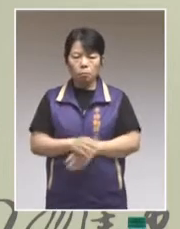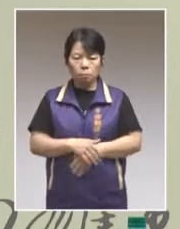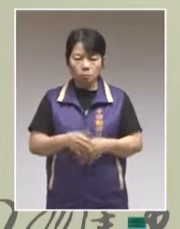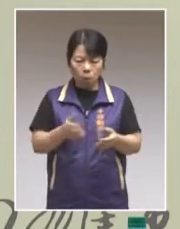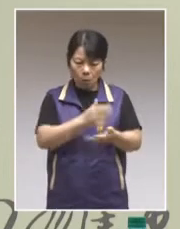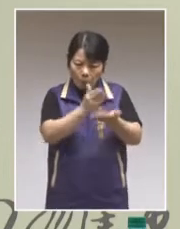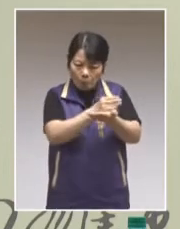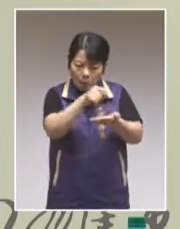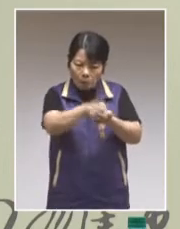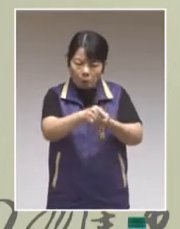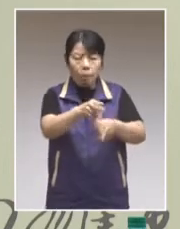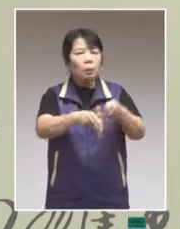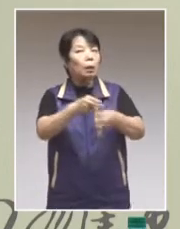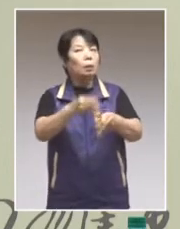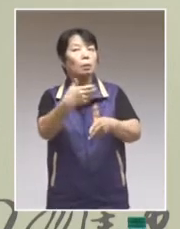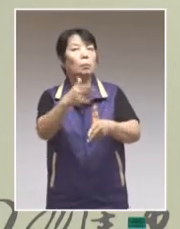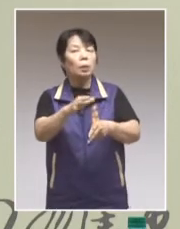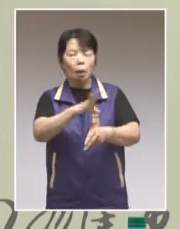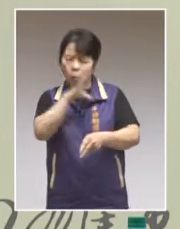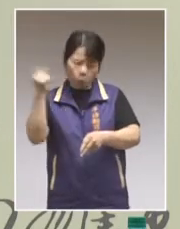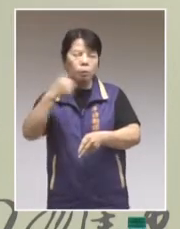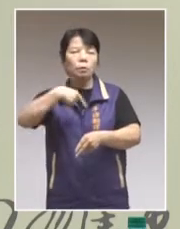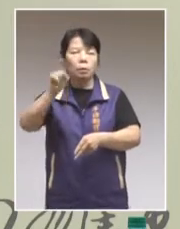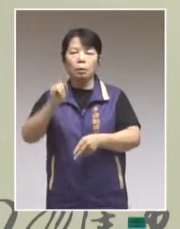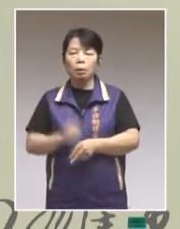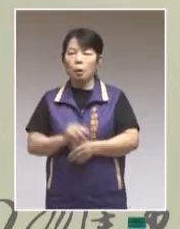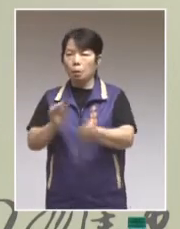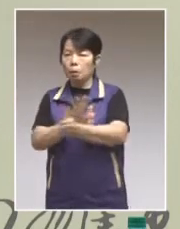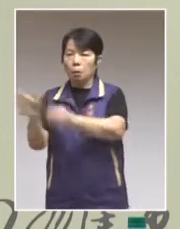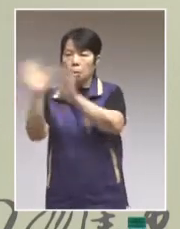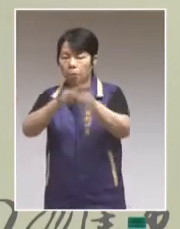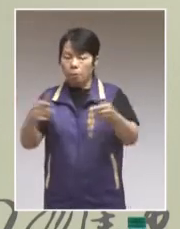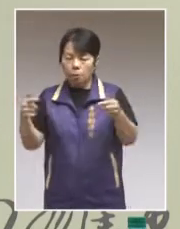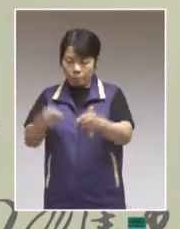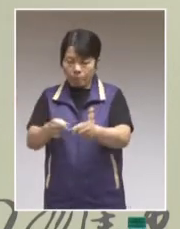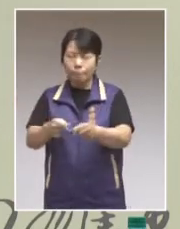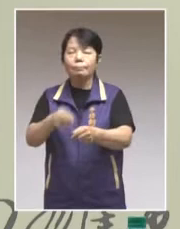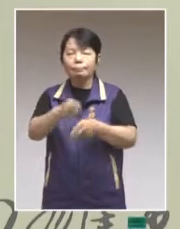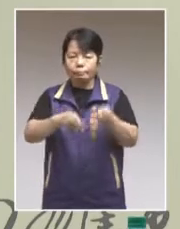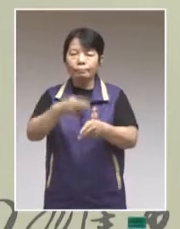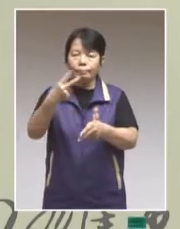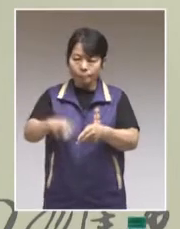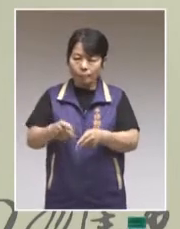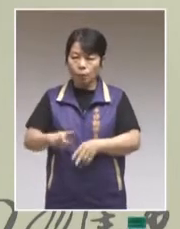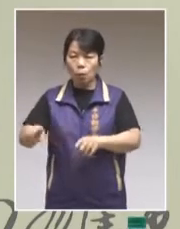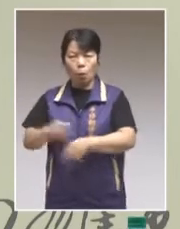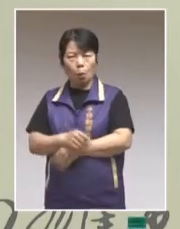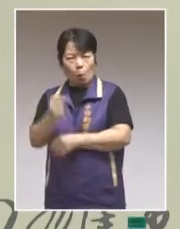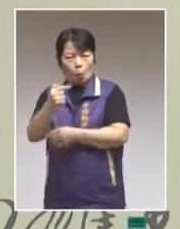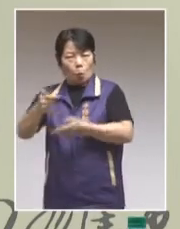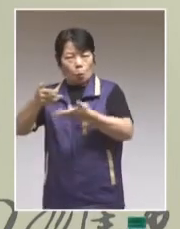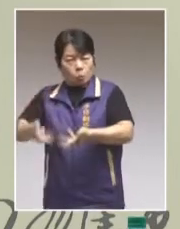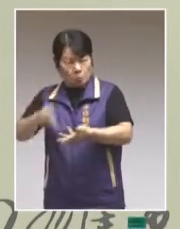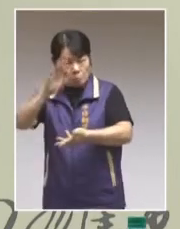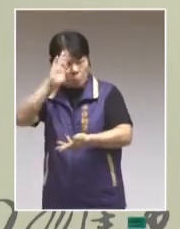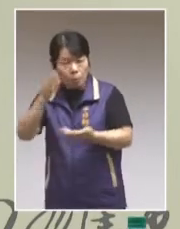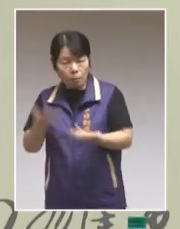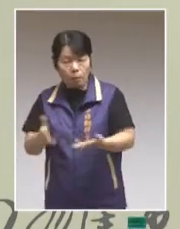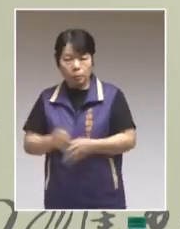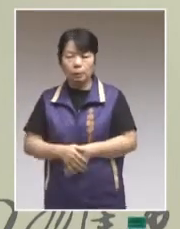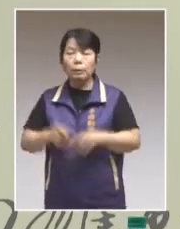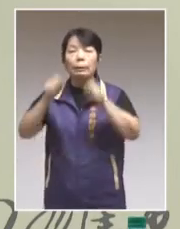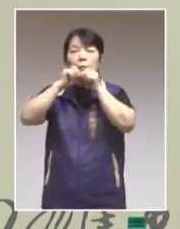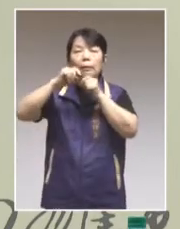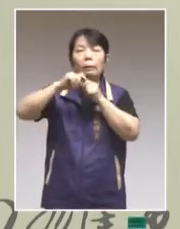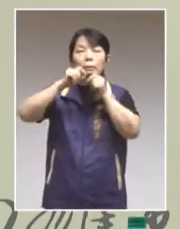能不用开刀的，那就可以先回去等疫情过后再来开。那有一些急重症的开，像一些癌症的